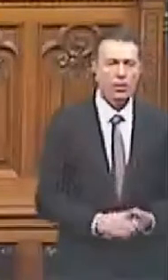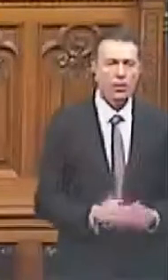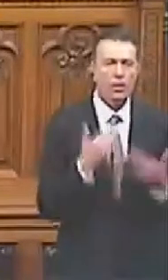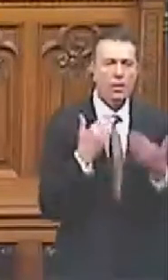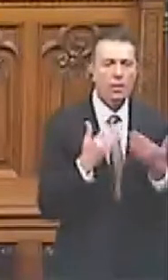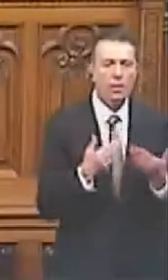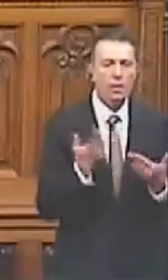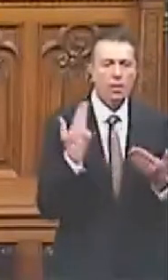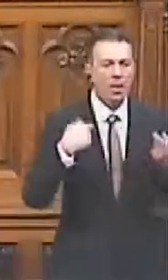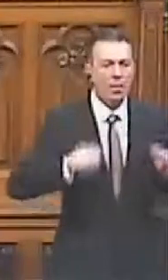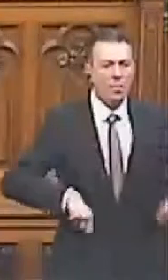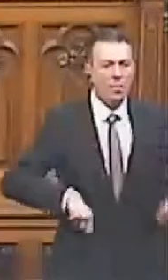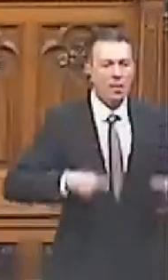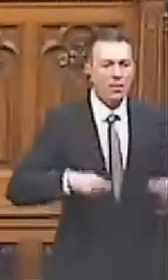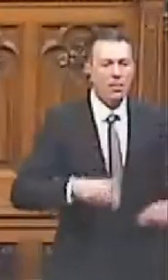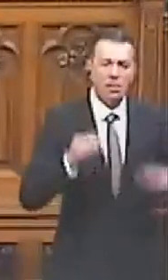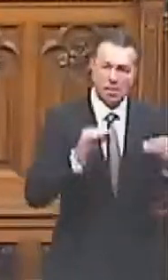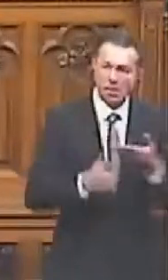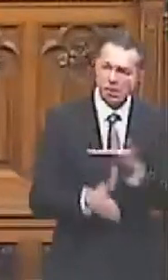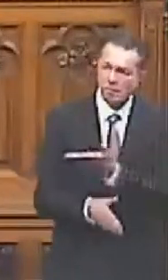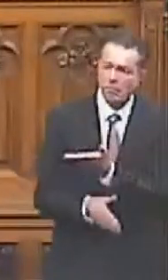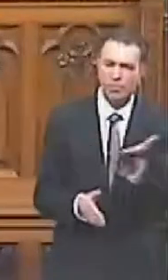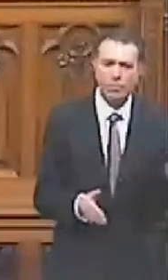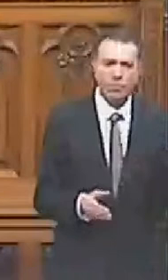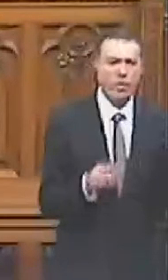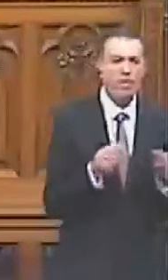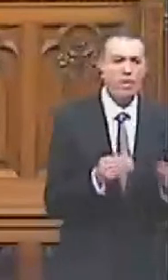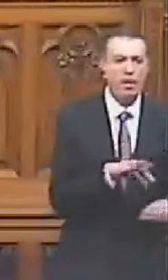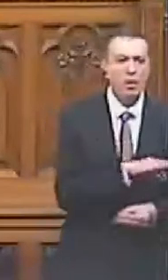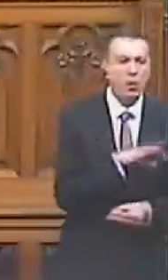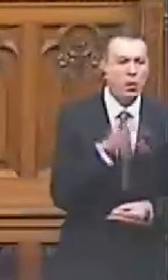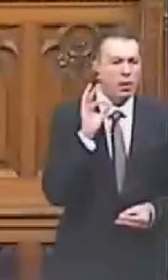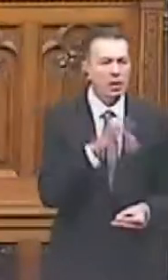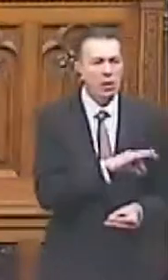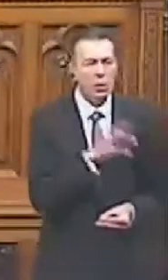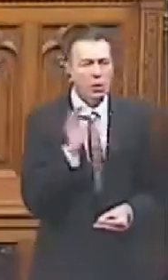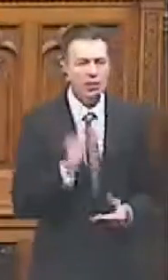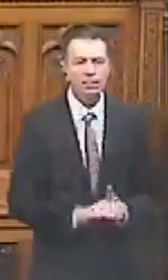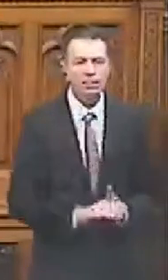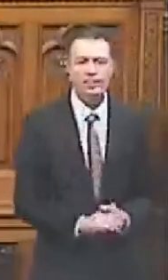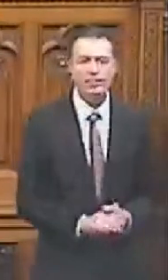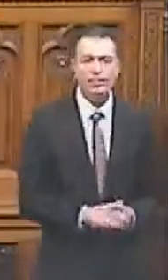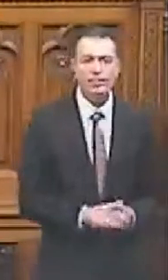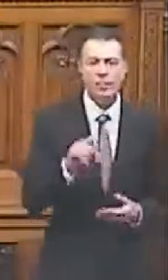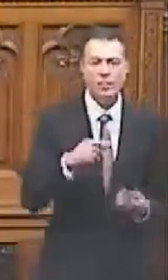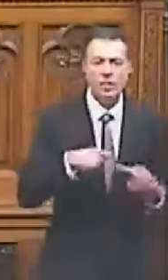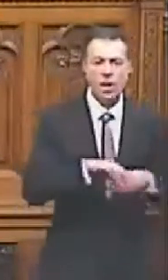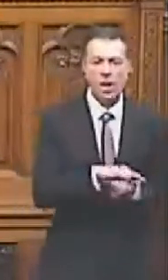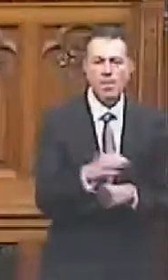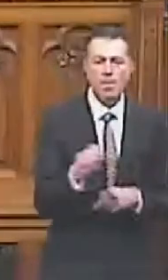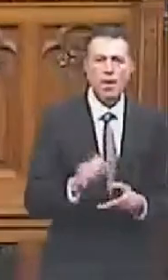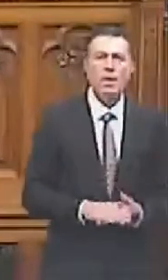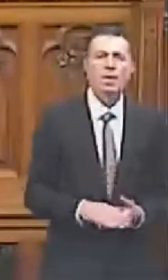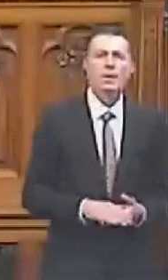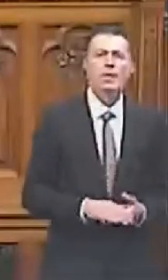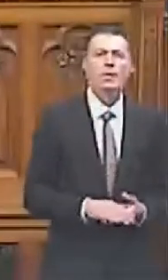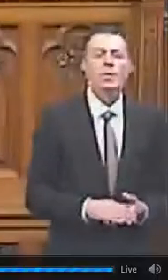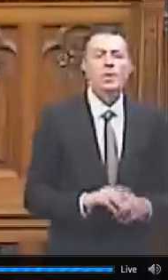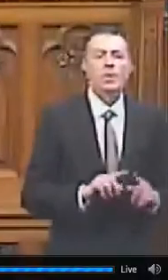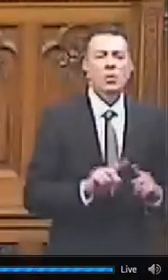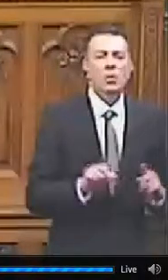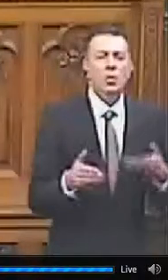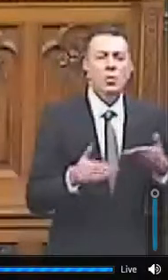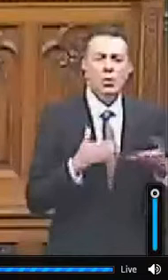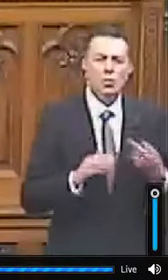Danke sehr, Herr Präsident. Meine sehr geehrten Damen und Herren, werte Kolleginnen und Kollegen des Wiener Landtags. Wir haben diese